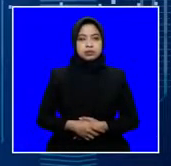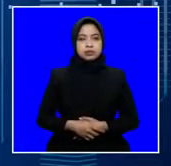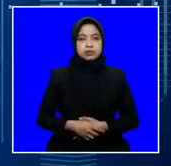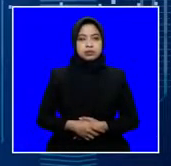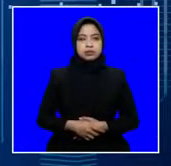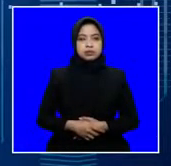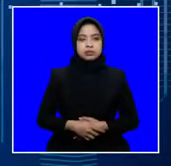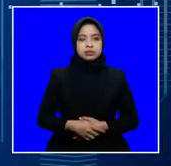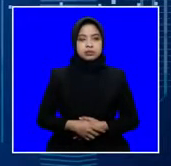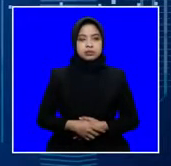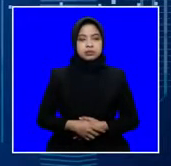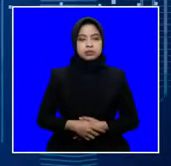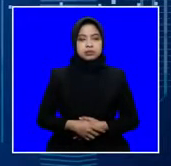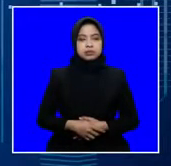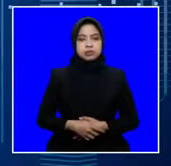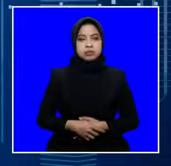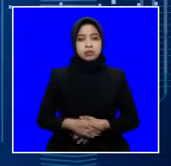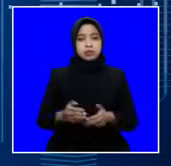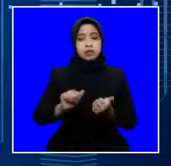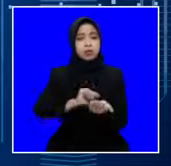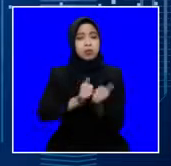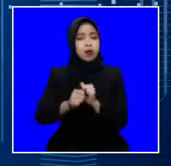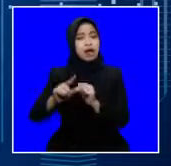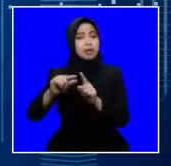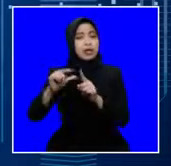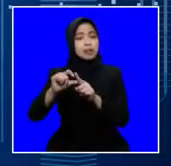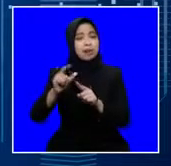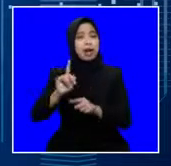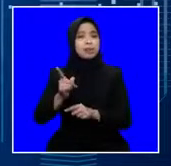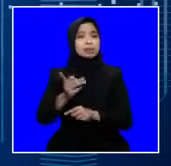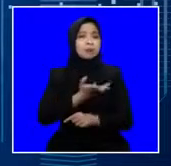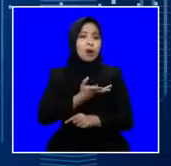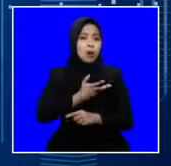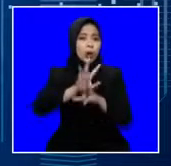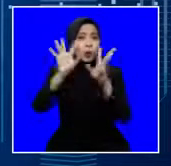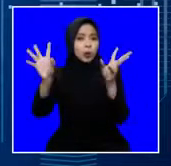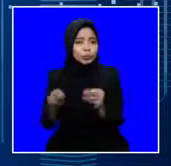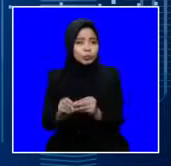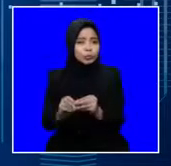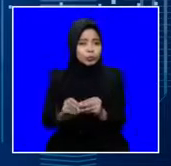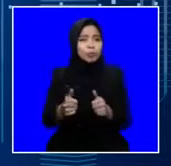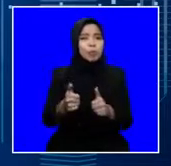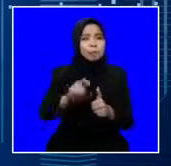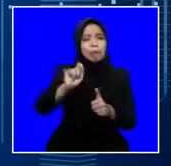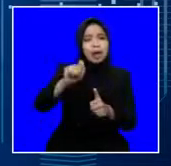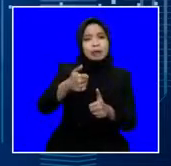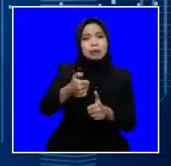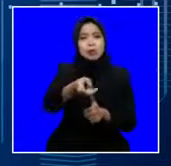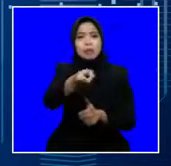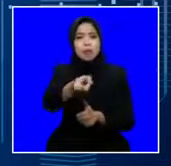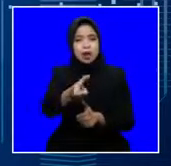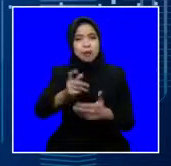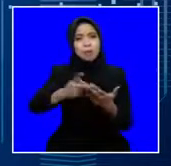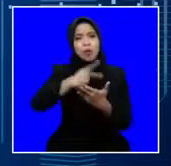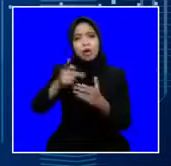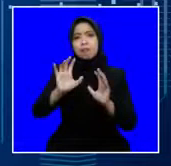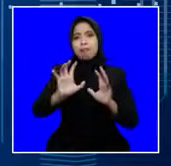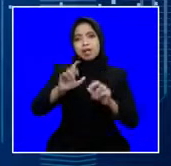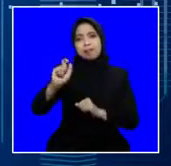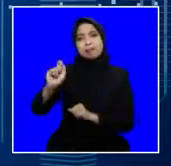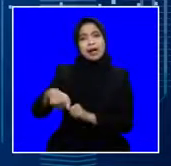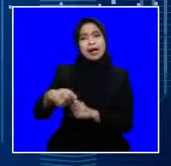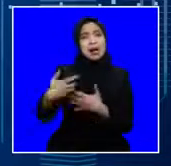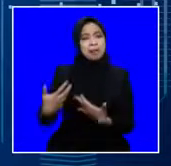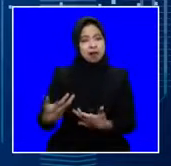Kita ingin memastikan kenapa kita mau merubah LPDP untuk menjadi lebih inklusif, lebih fleksibel penggunaannya untuk berbagai macam program.